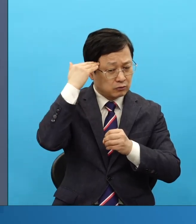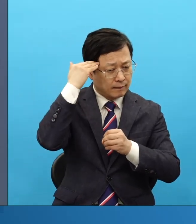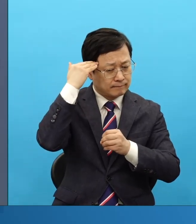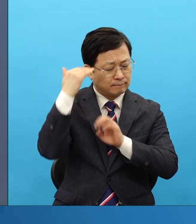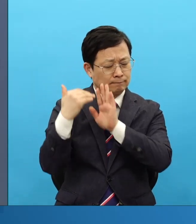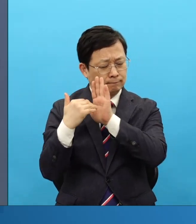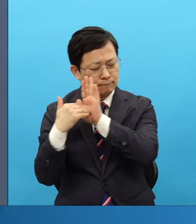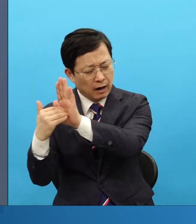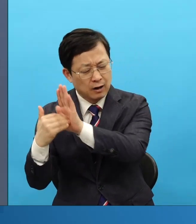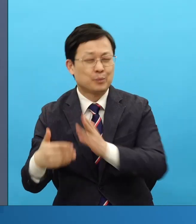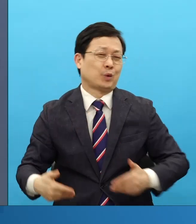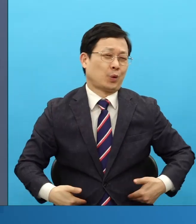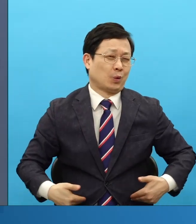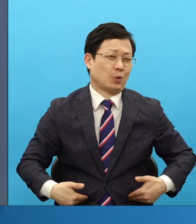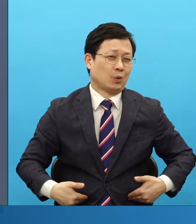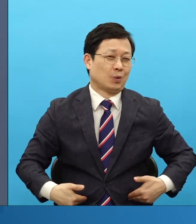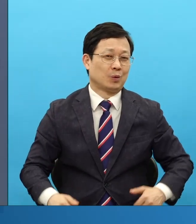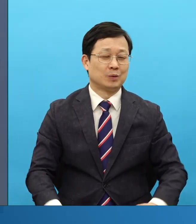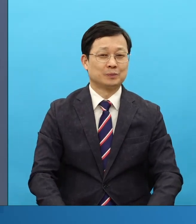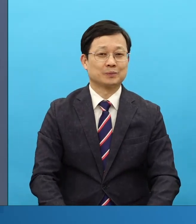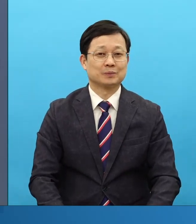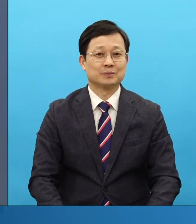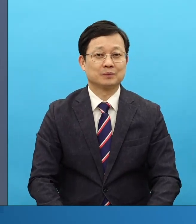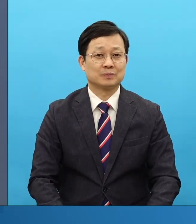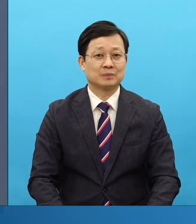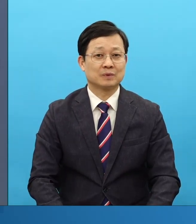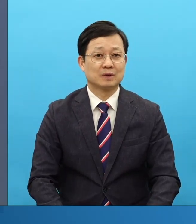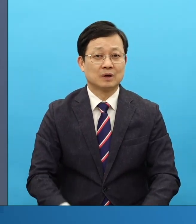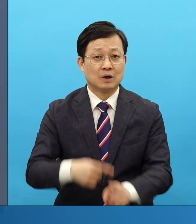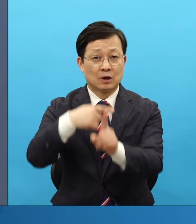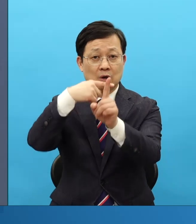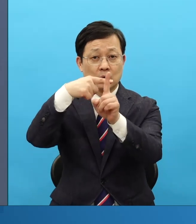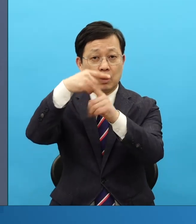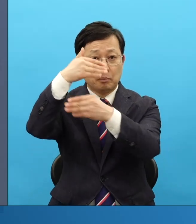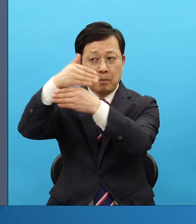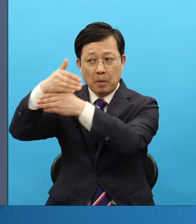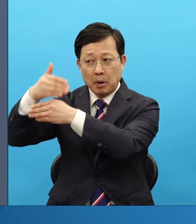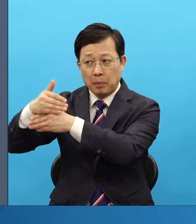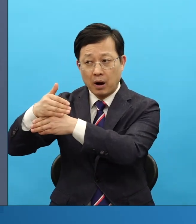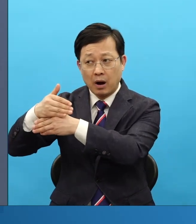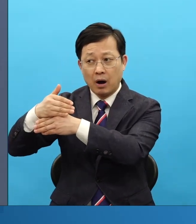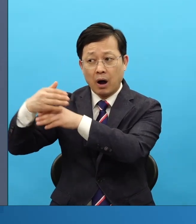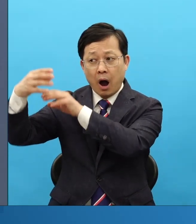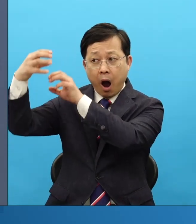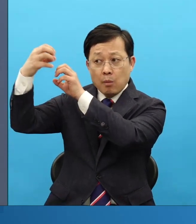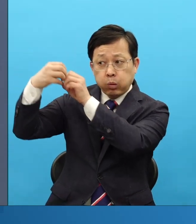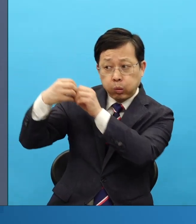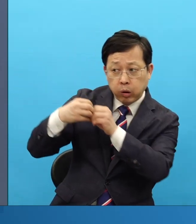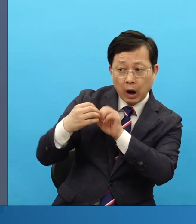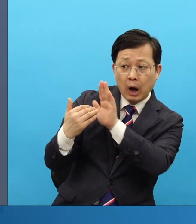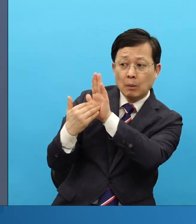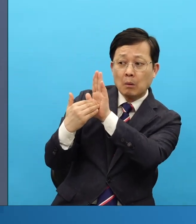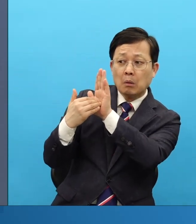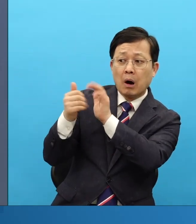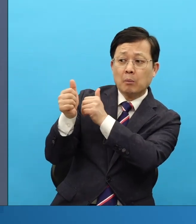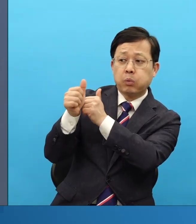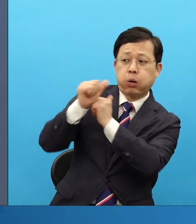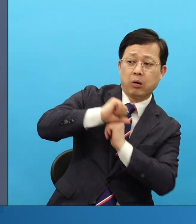됩니다. We have to block this wind from coming all the way to 이 Korea. 바람이 한 불면 못 막아요. Because once this wind blows, we cannot stop 그리고 that.